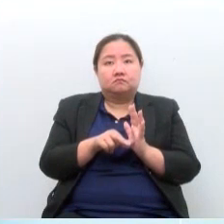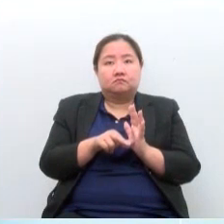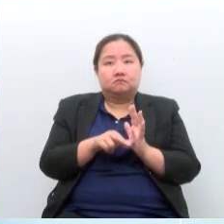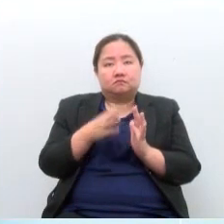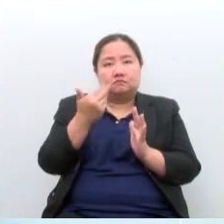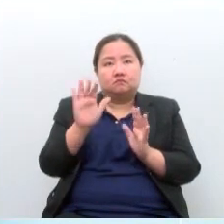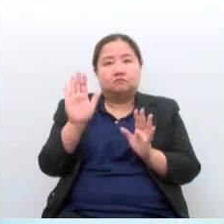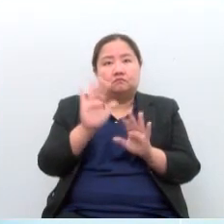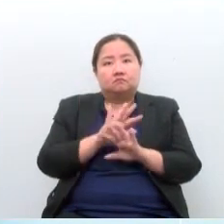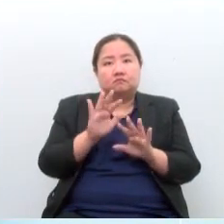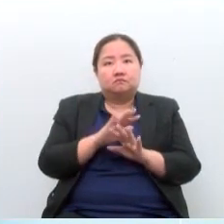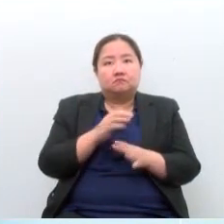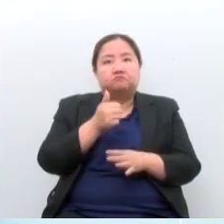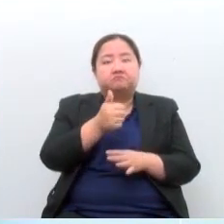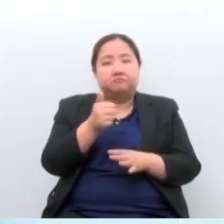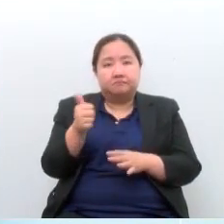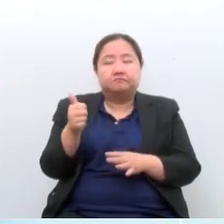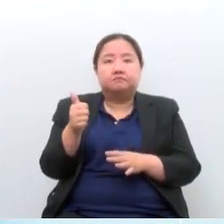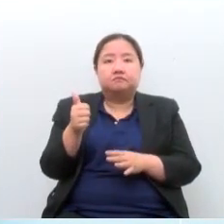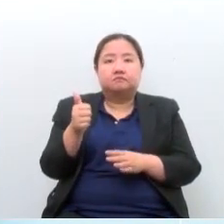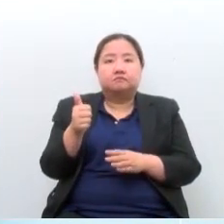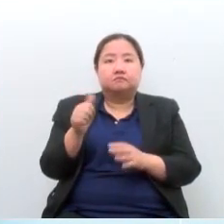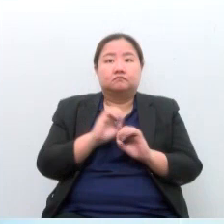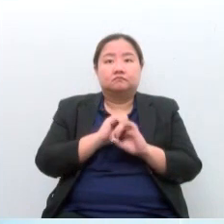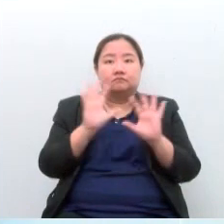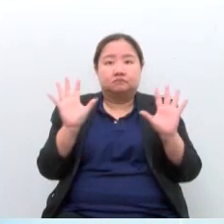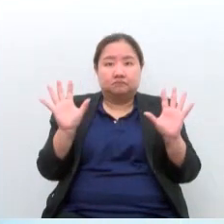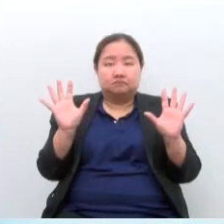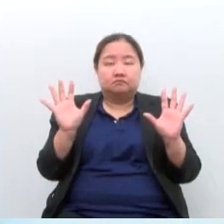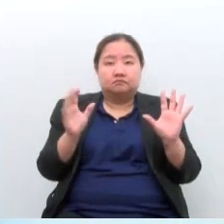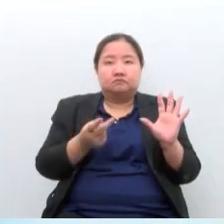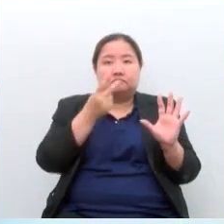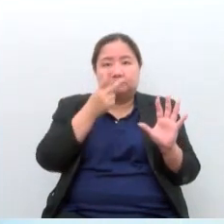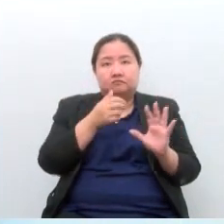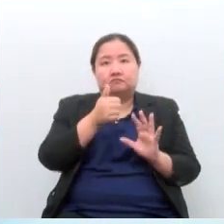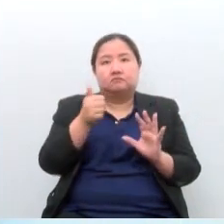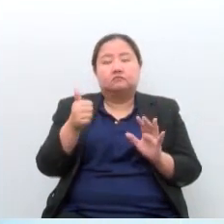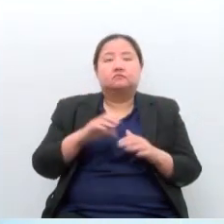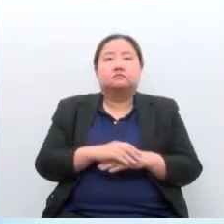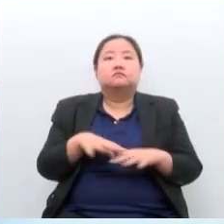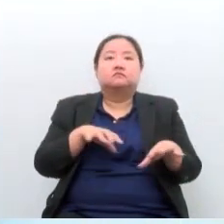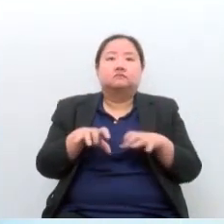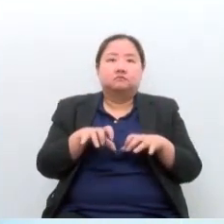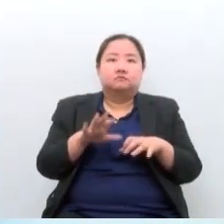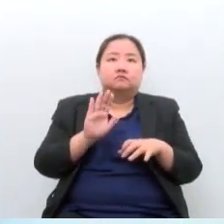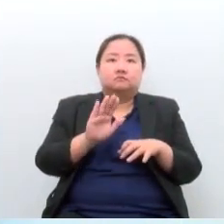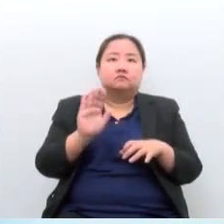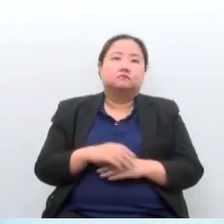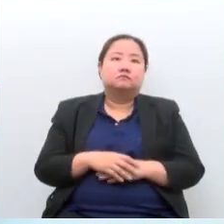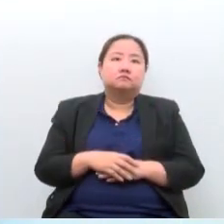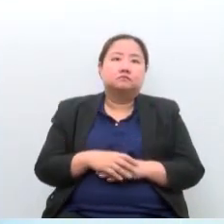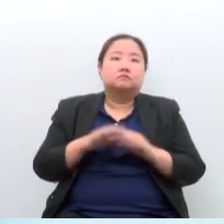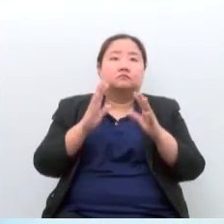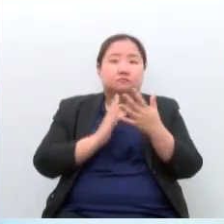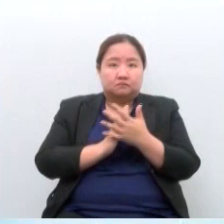ทายที่มีสิติผลที่ชัดเจนแล้วก็มองเห็นถึงประสิทธิภาพในการชการเขตพื้นที่ของของท่านนะครับ